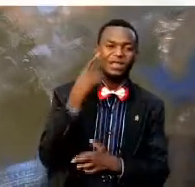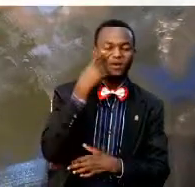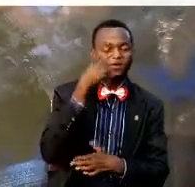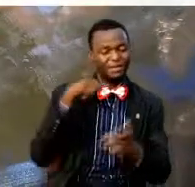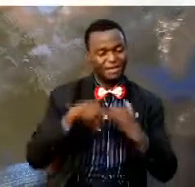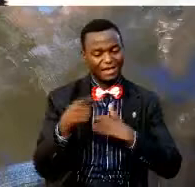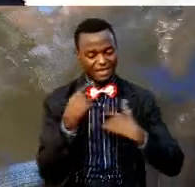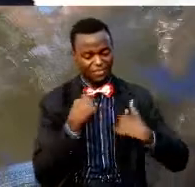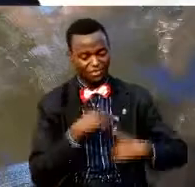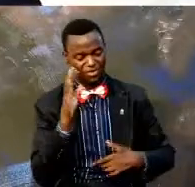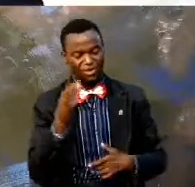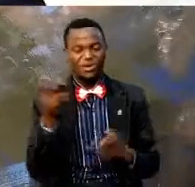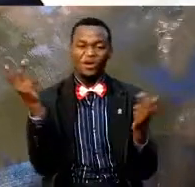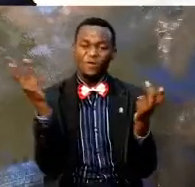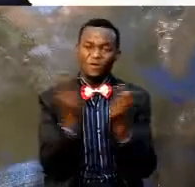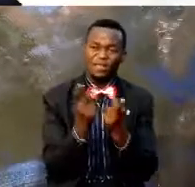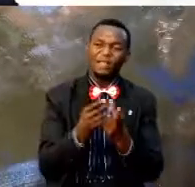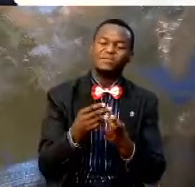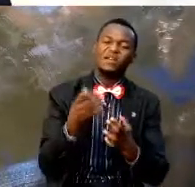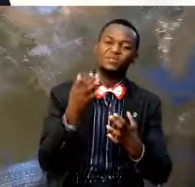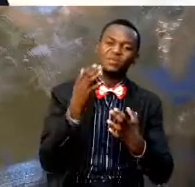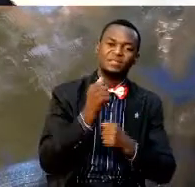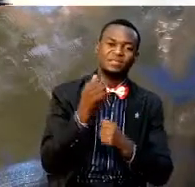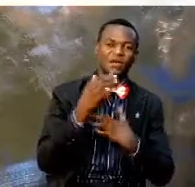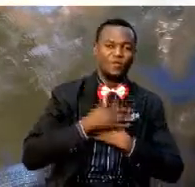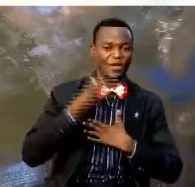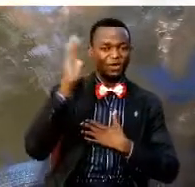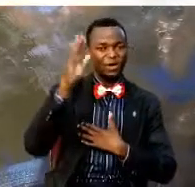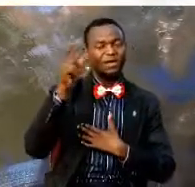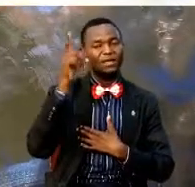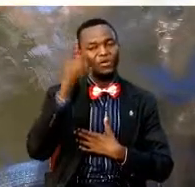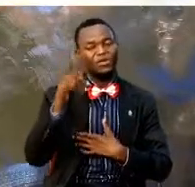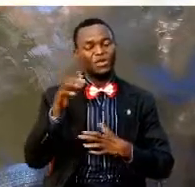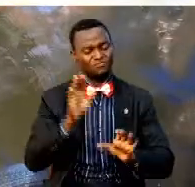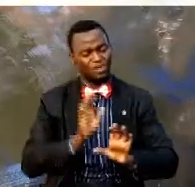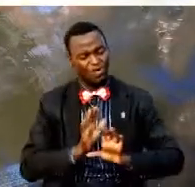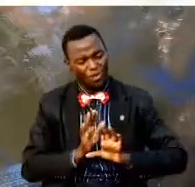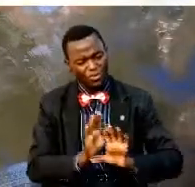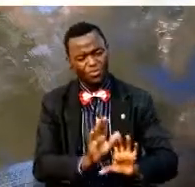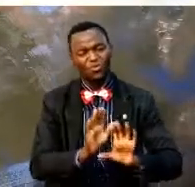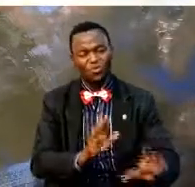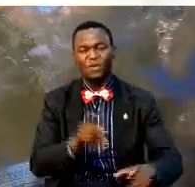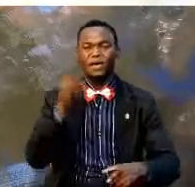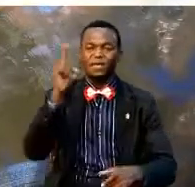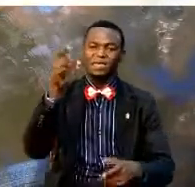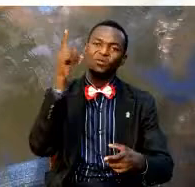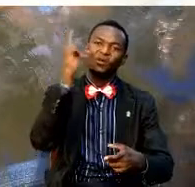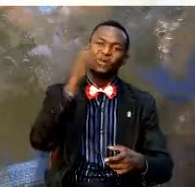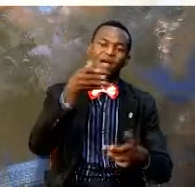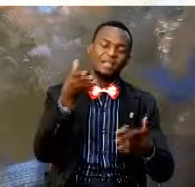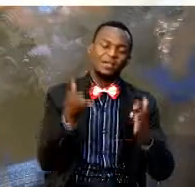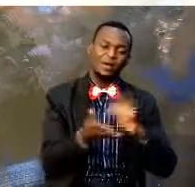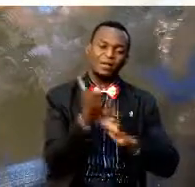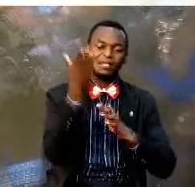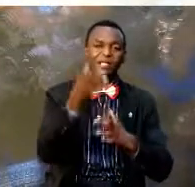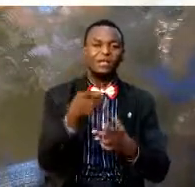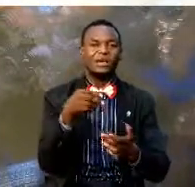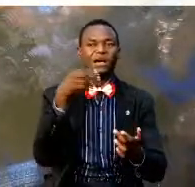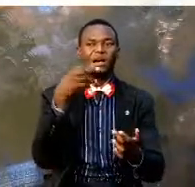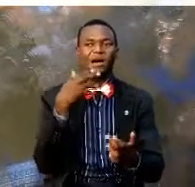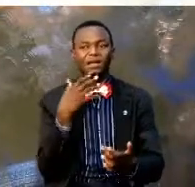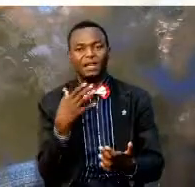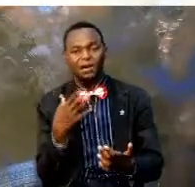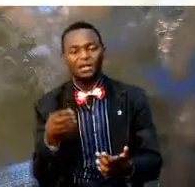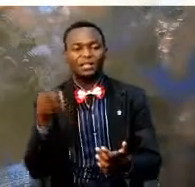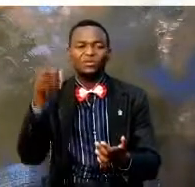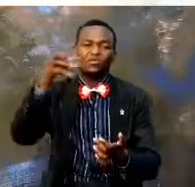mioyo yenu vile mnavyoitikia upendo wake, ndio unaowasukuma. Yeye yuko pale kano na wewe, akiwa amesimama